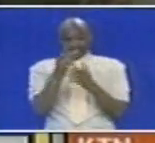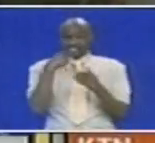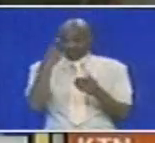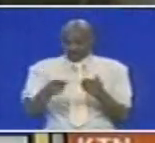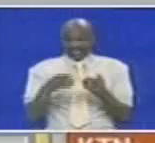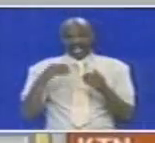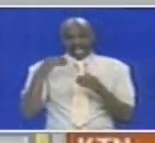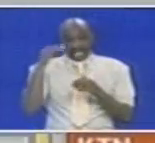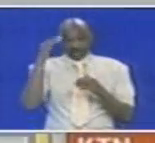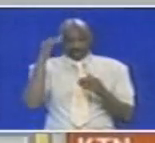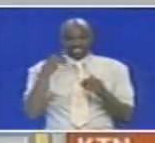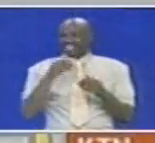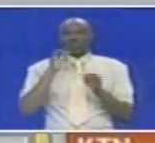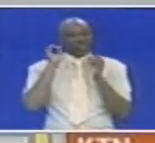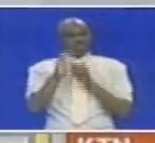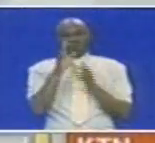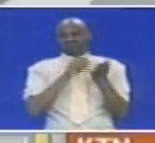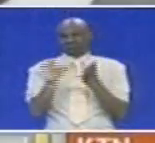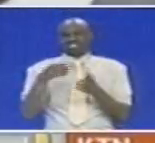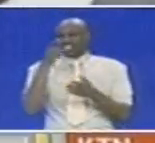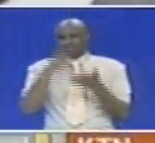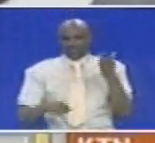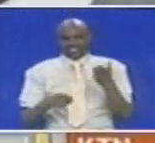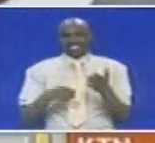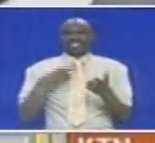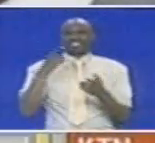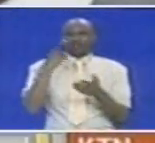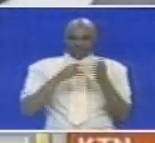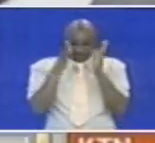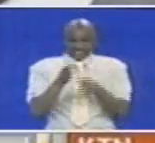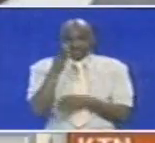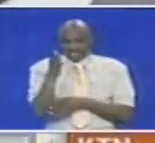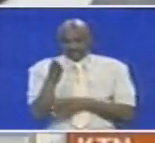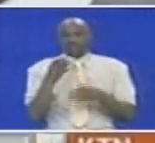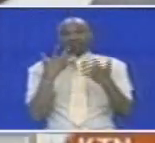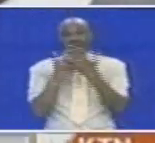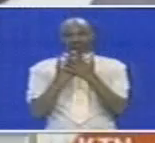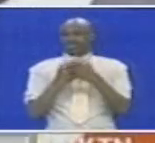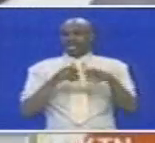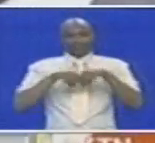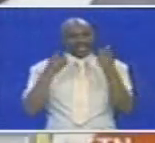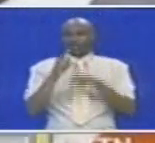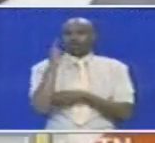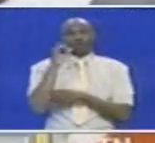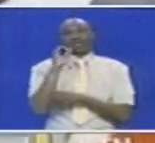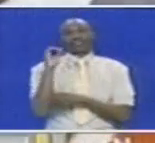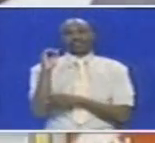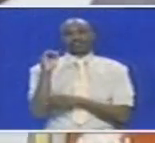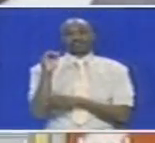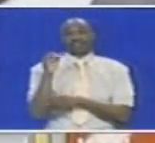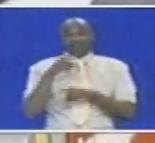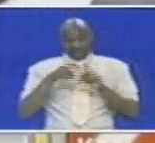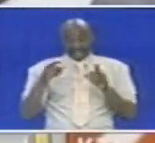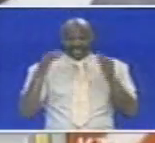rufaa imetupilia mbali kesi hiyo kwa msingi kuwa kuzuiliwa kwa Mureithi hakukukiuka sheria yoyote. Mahakama